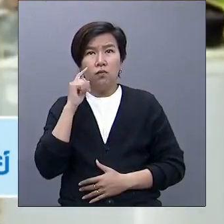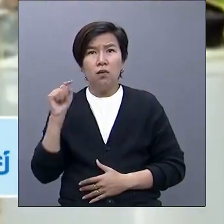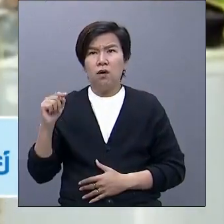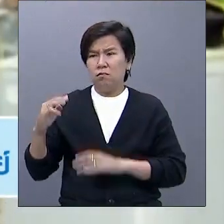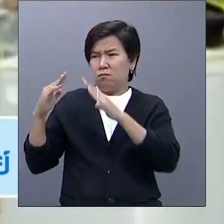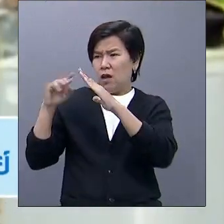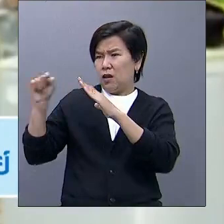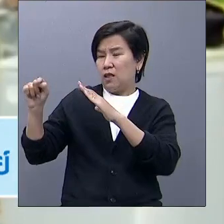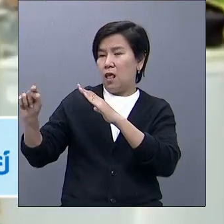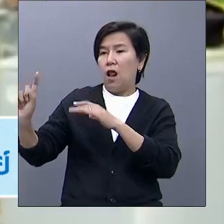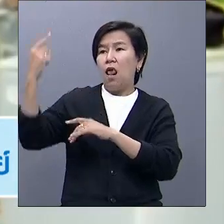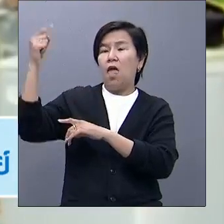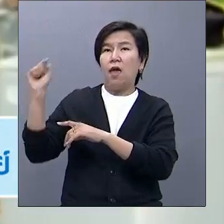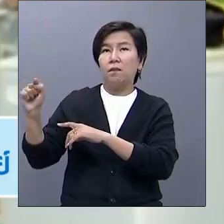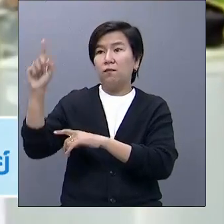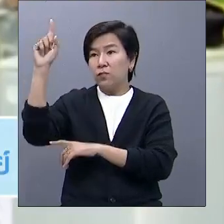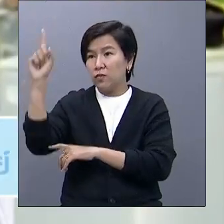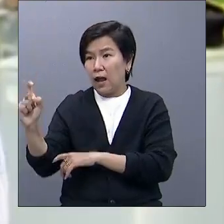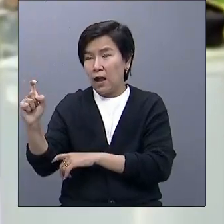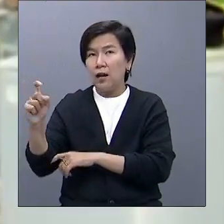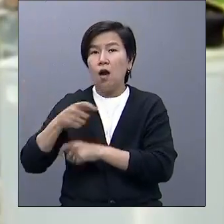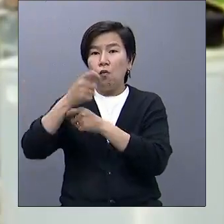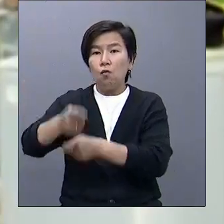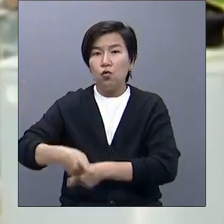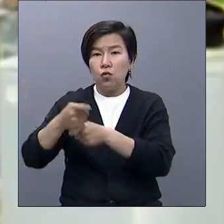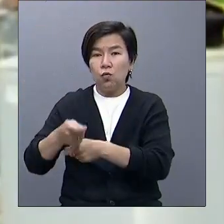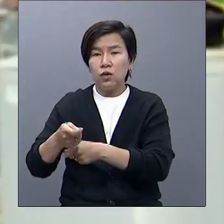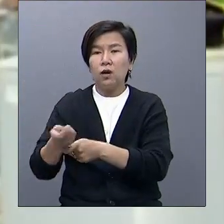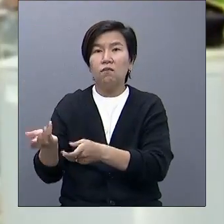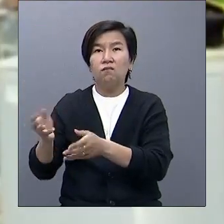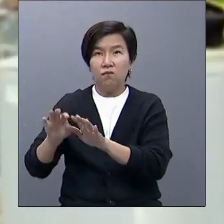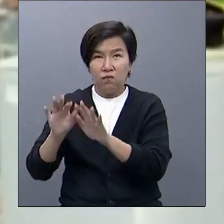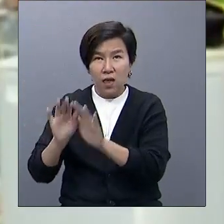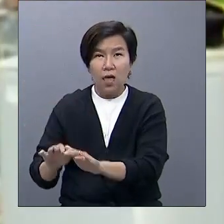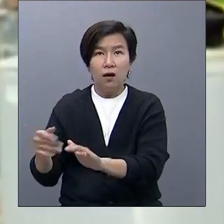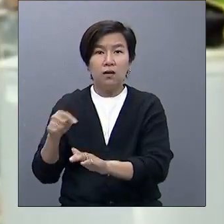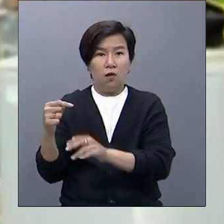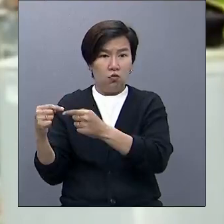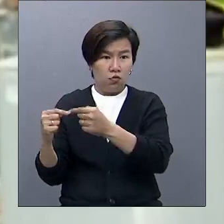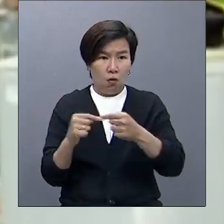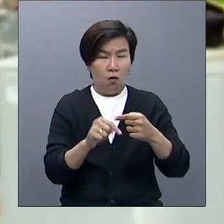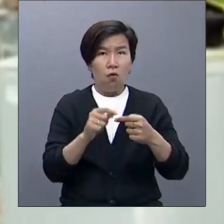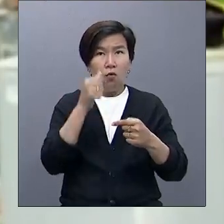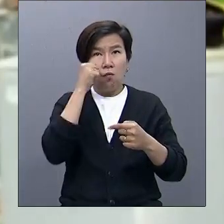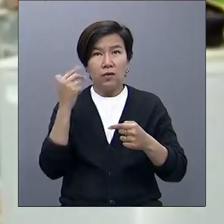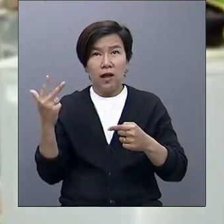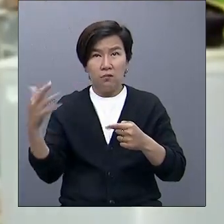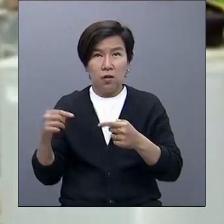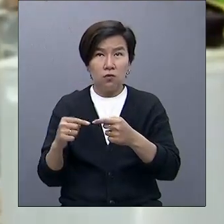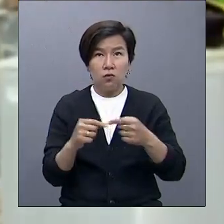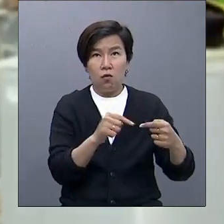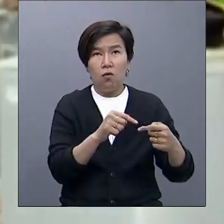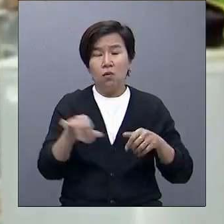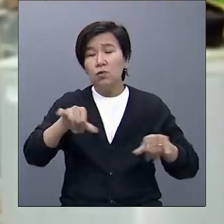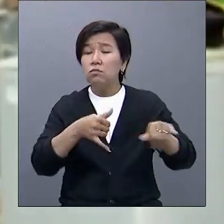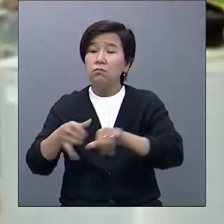oneเขากไปฝังตัวอั่ตายประมาณ3วัแลวตันี้ก็มาเป็นต่อ würdeมัก็ว่งไป ว่ง